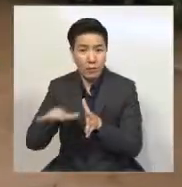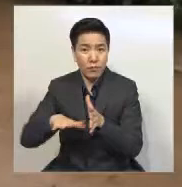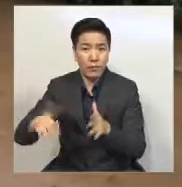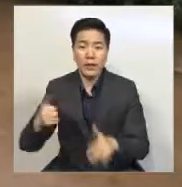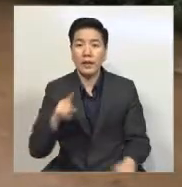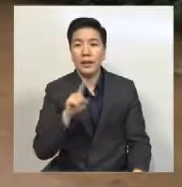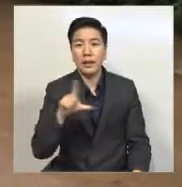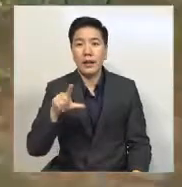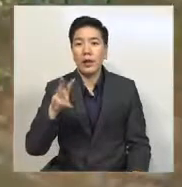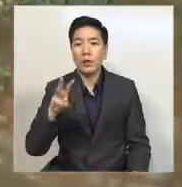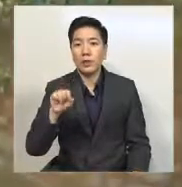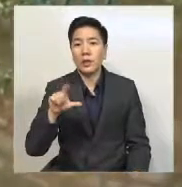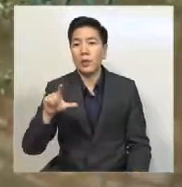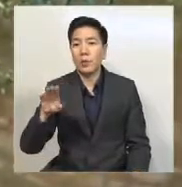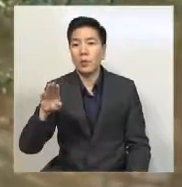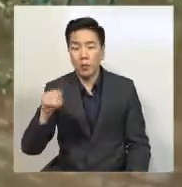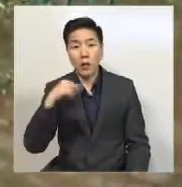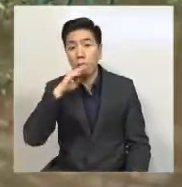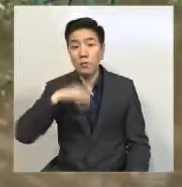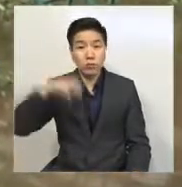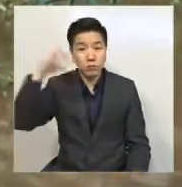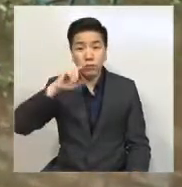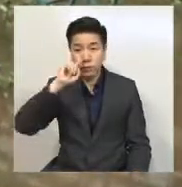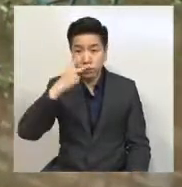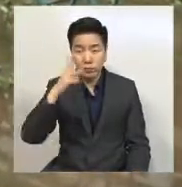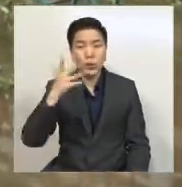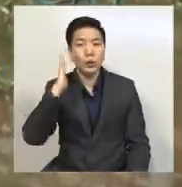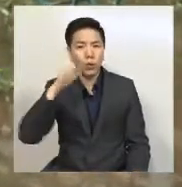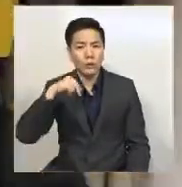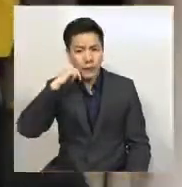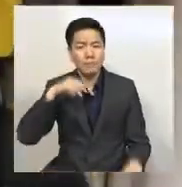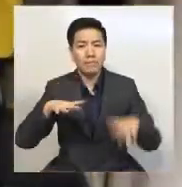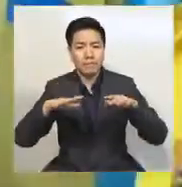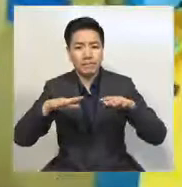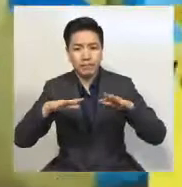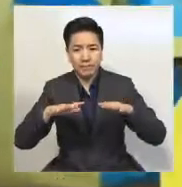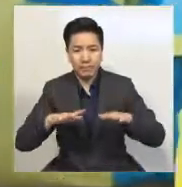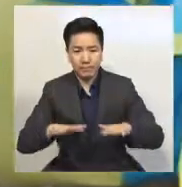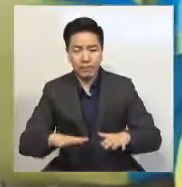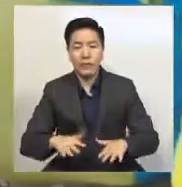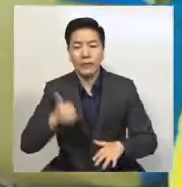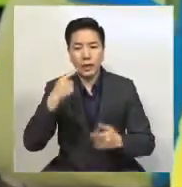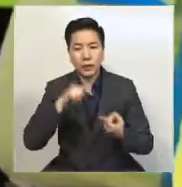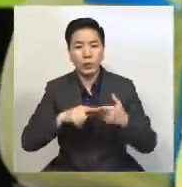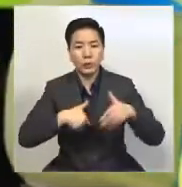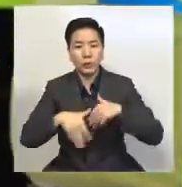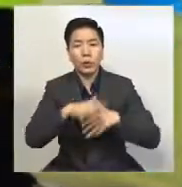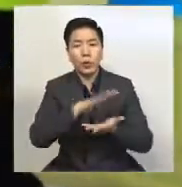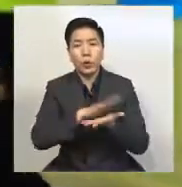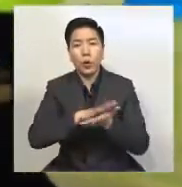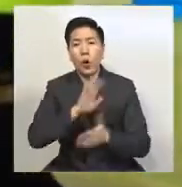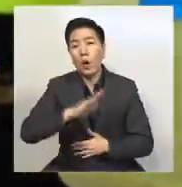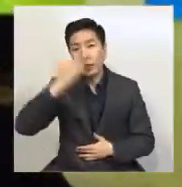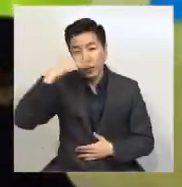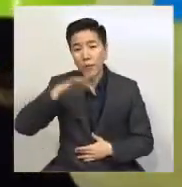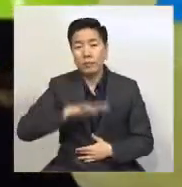า1ล้าน6แสนลูกบาศก์เมตรหากไม่มีฝนตกลงมาสถานการณ์น้ำท่วมบริเวณถนนมะลิวันและชุมชนรอบโรงเรียนการศึกษาคน